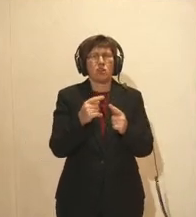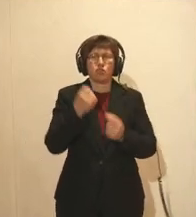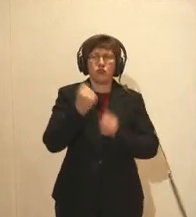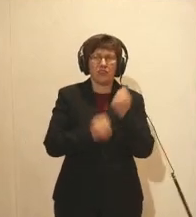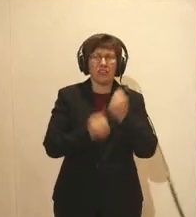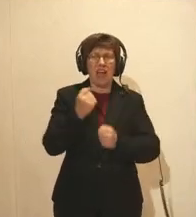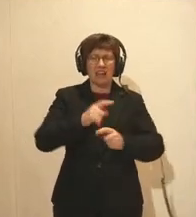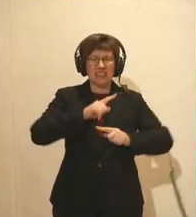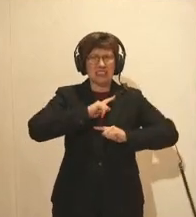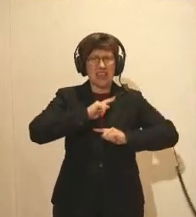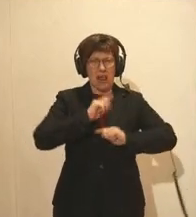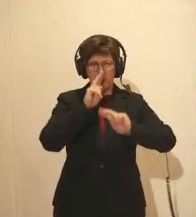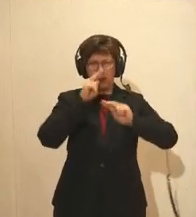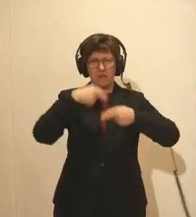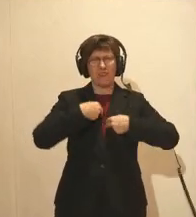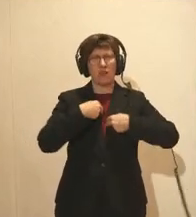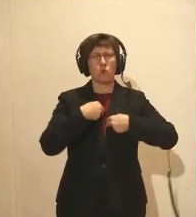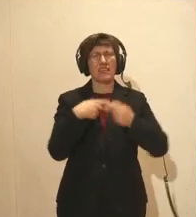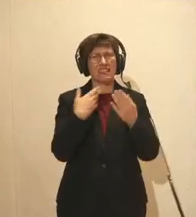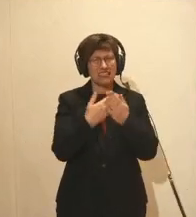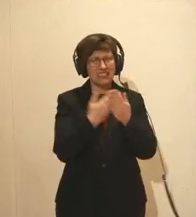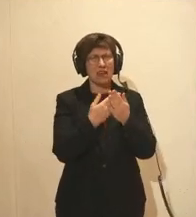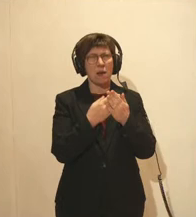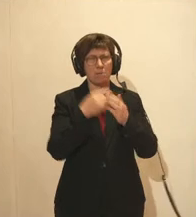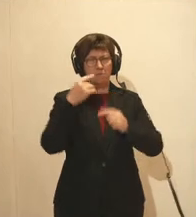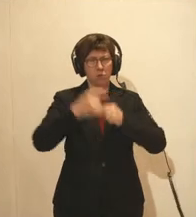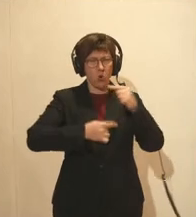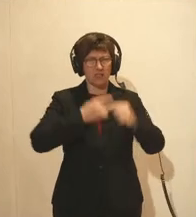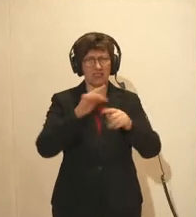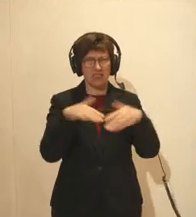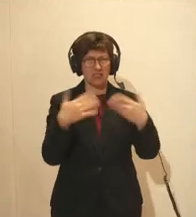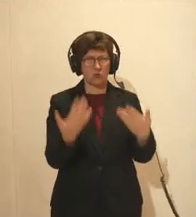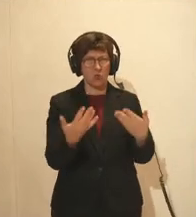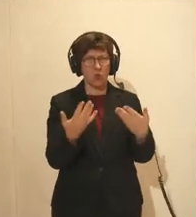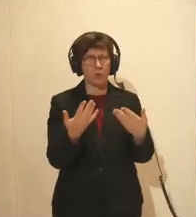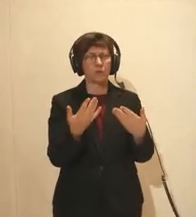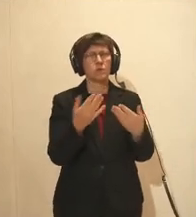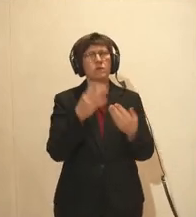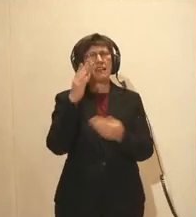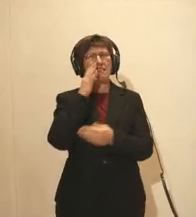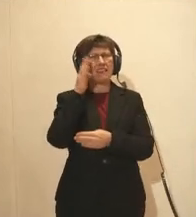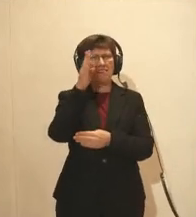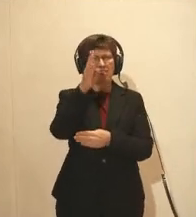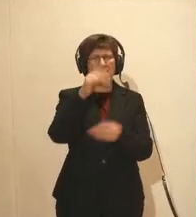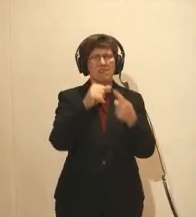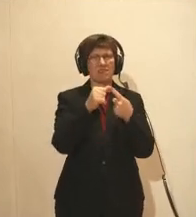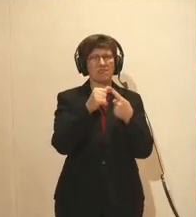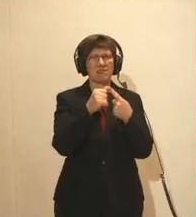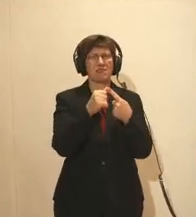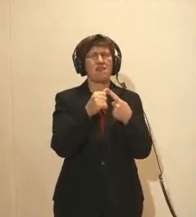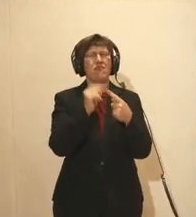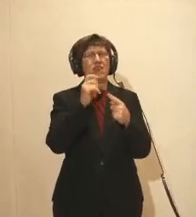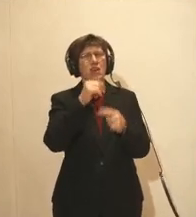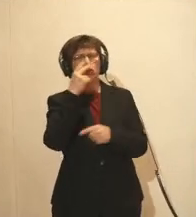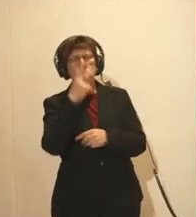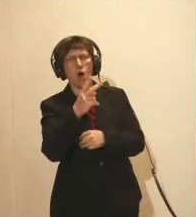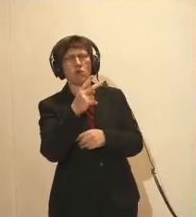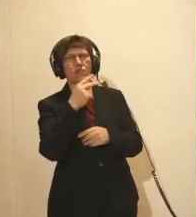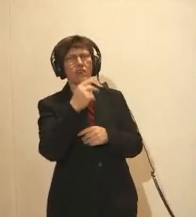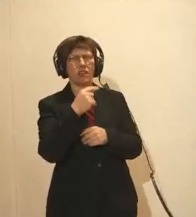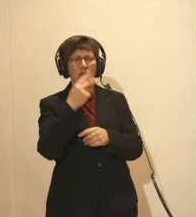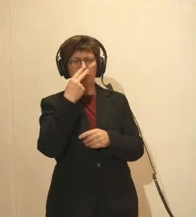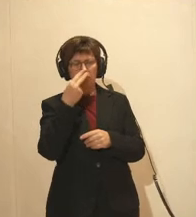ist keiner der nur auf persönlicher ebene wird rufen